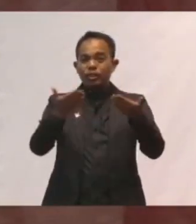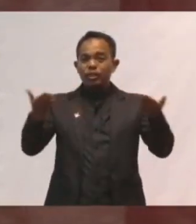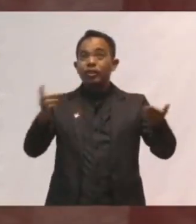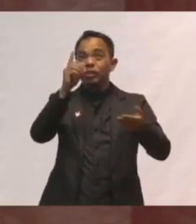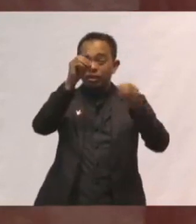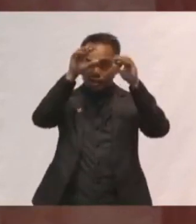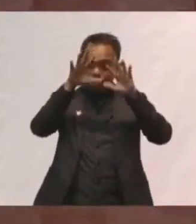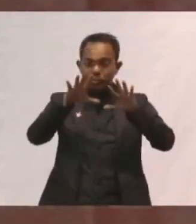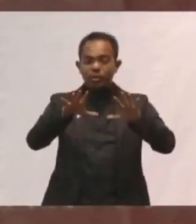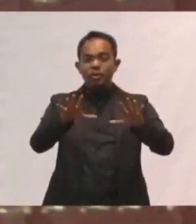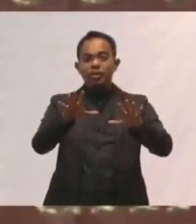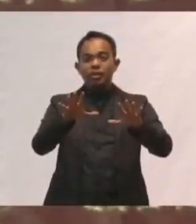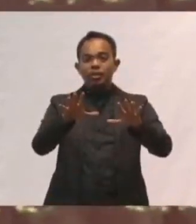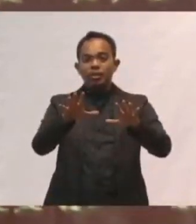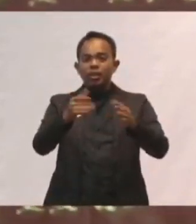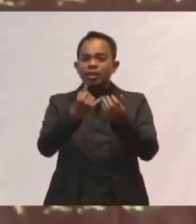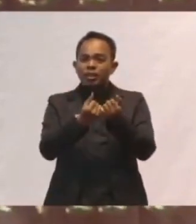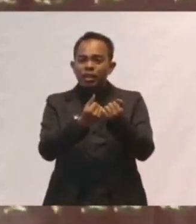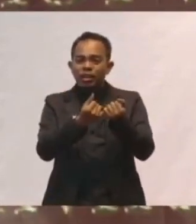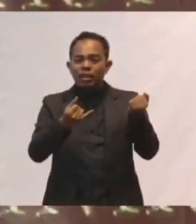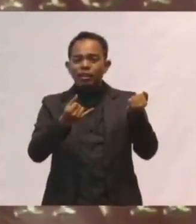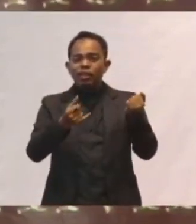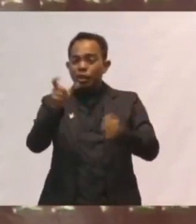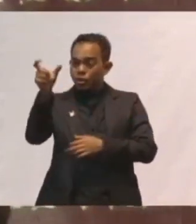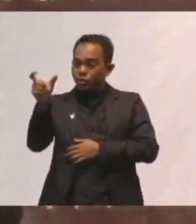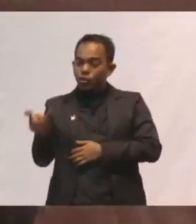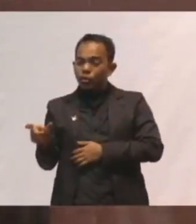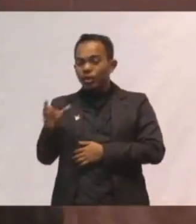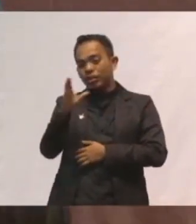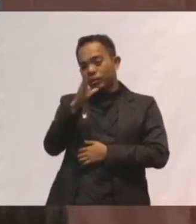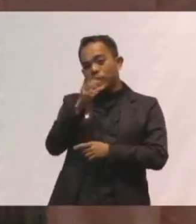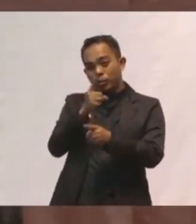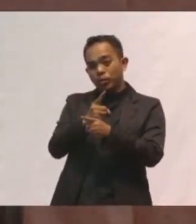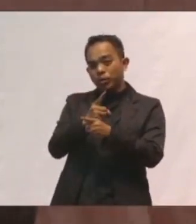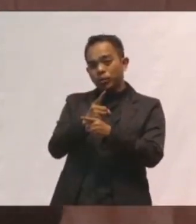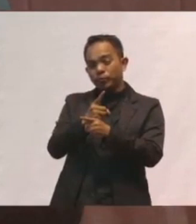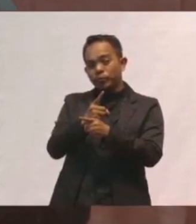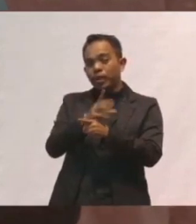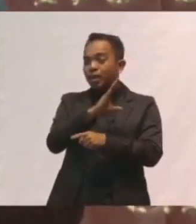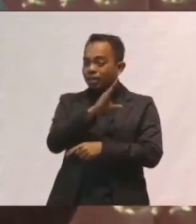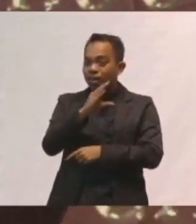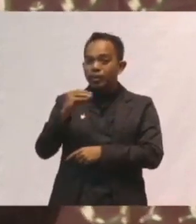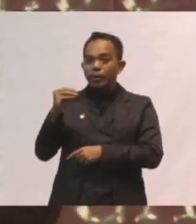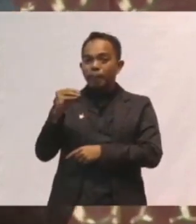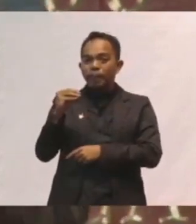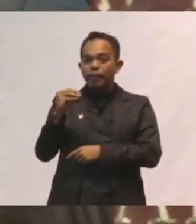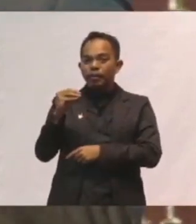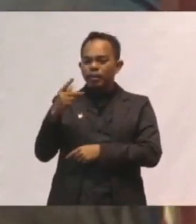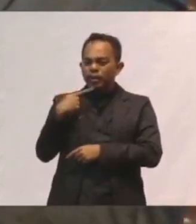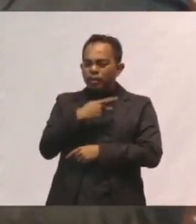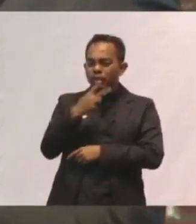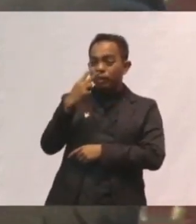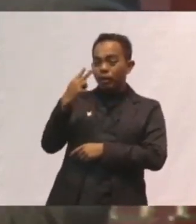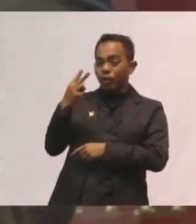sini dilahirkan oleh seorang ibu. Dan kita melihat